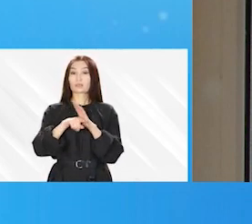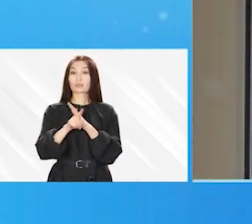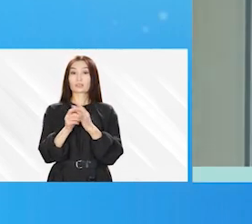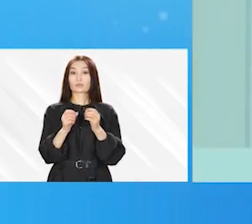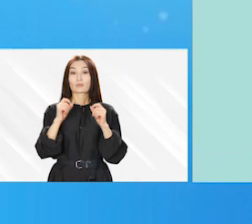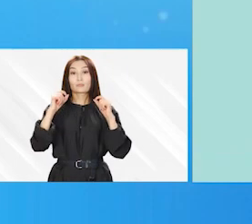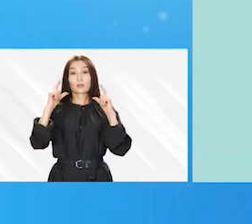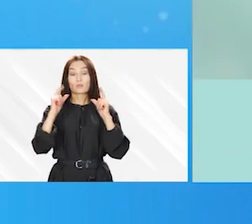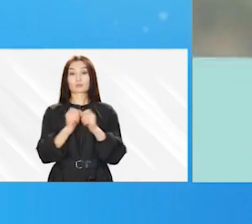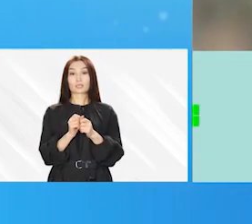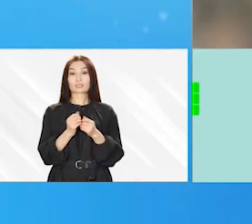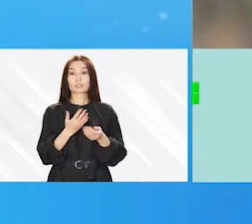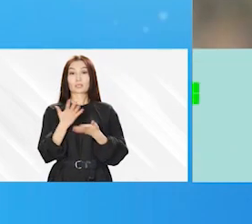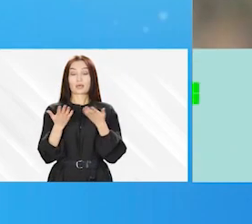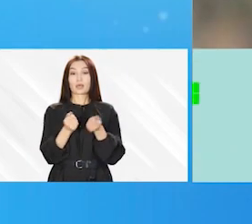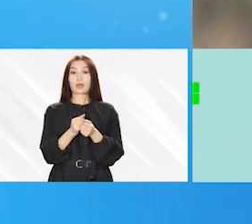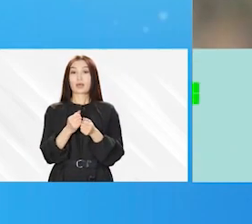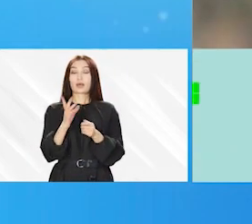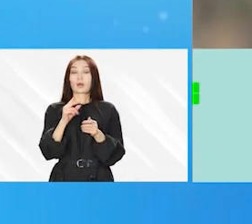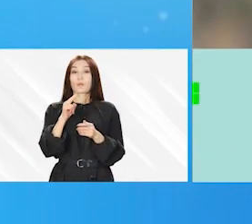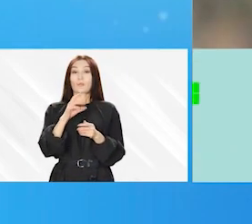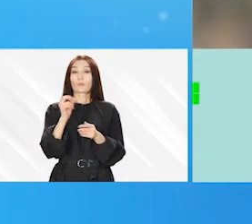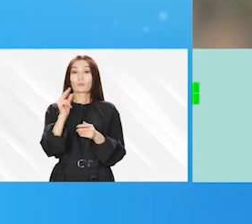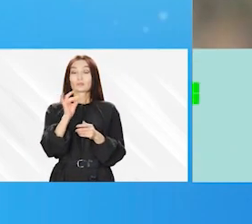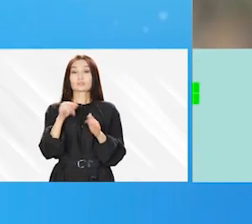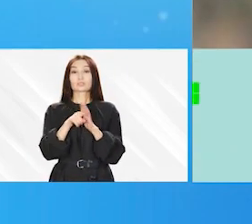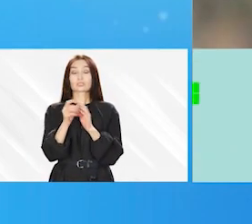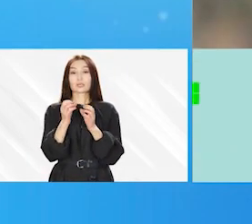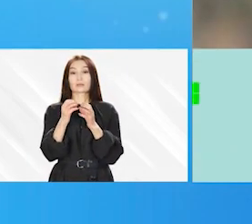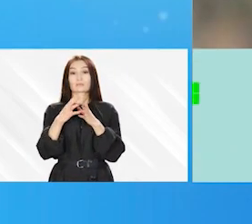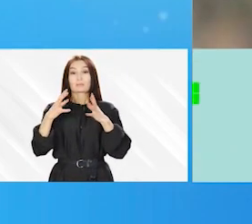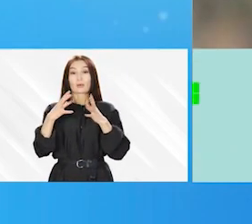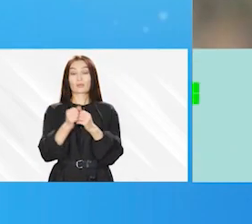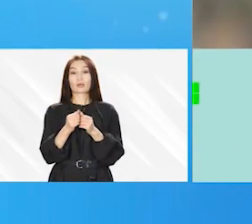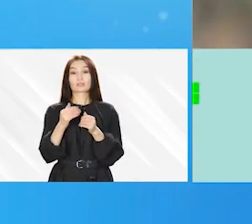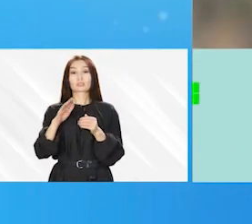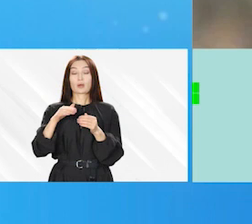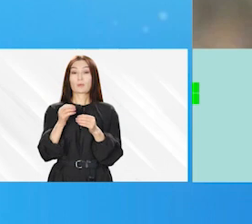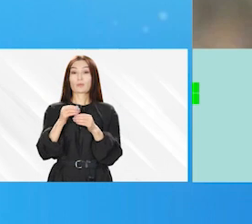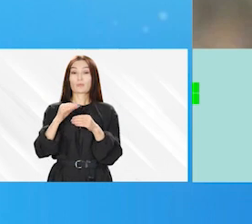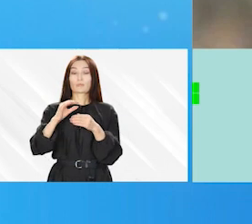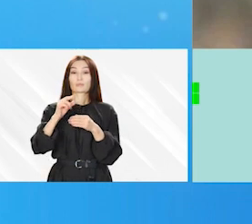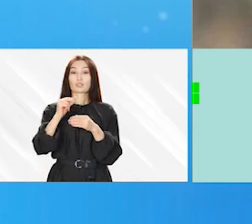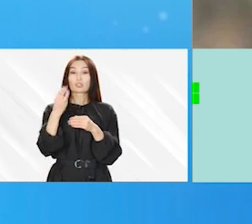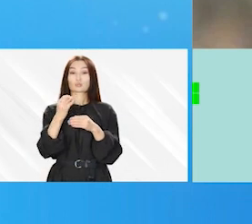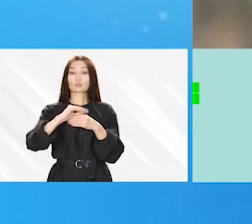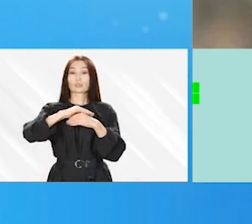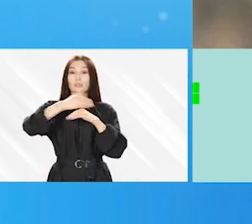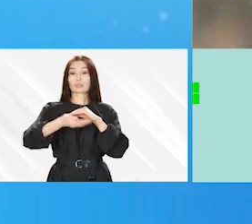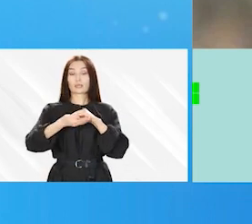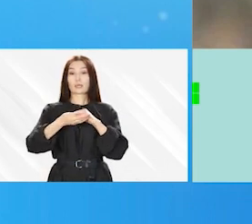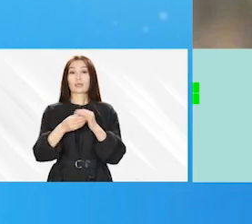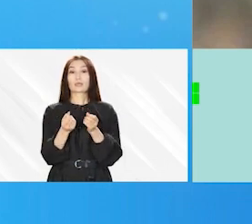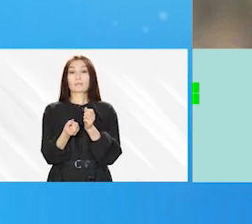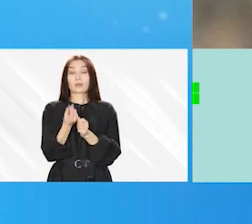почки сначала набухают затем у них раздвигаются чешуйки и появляются